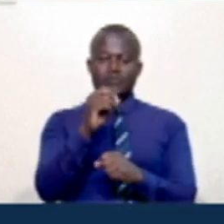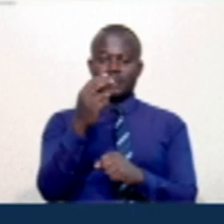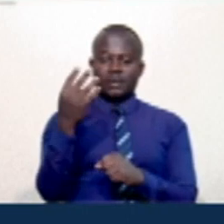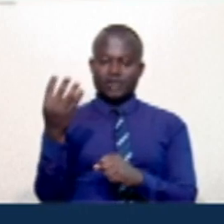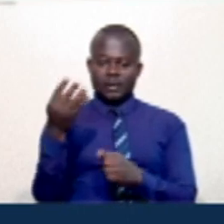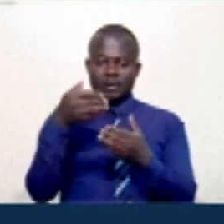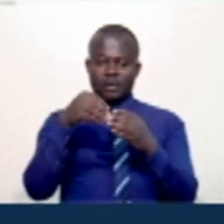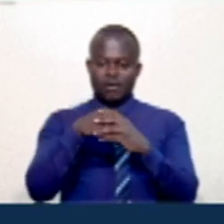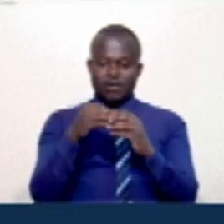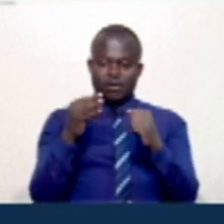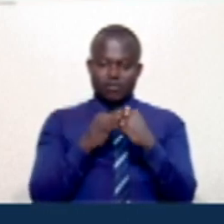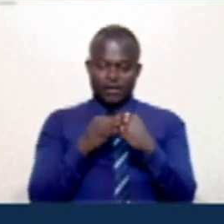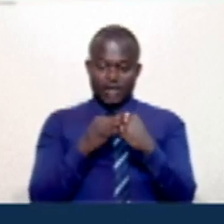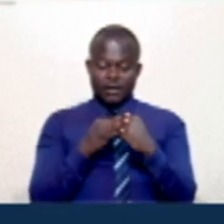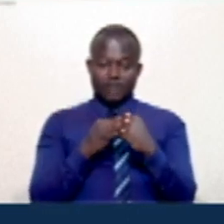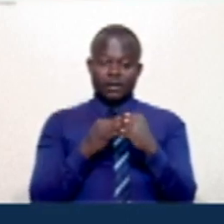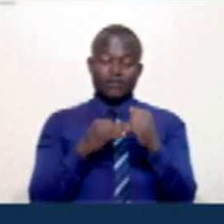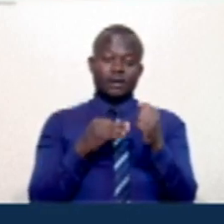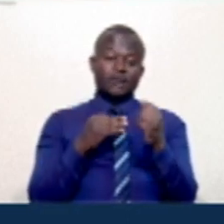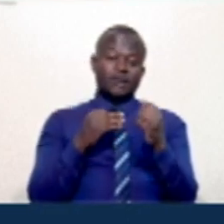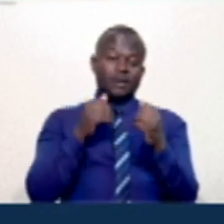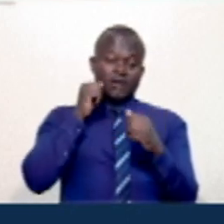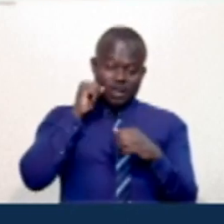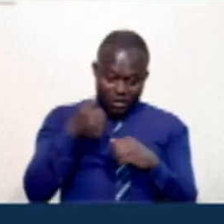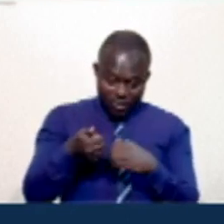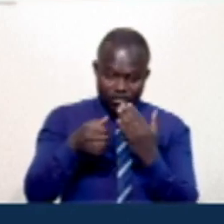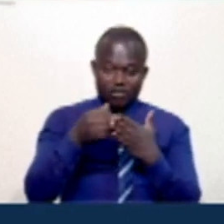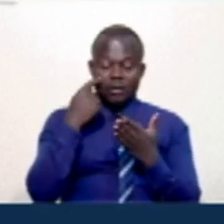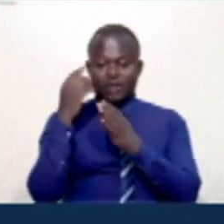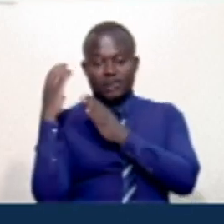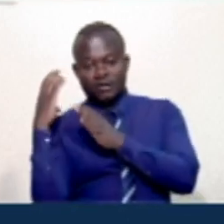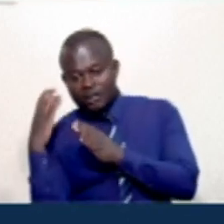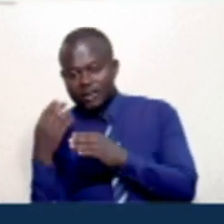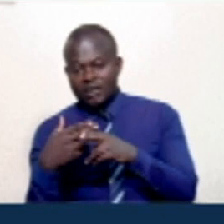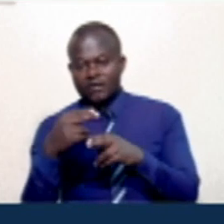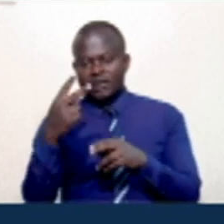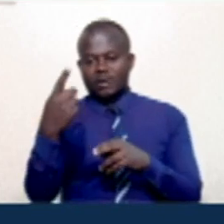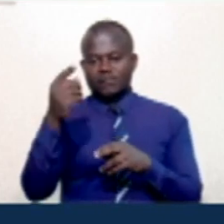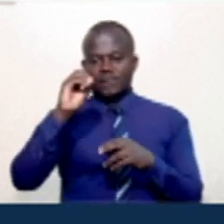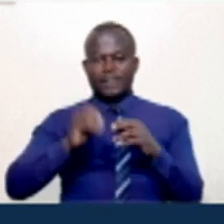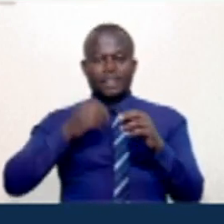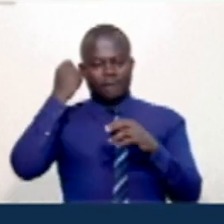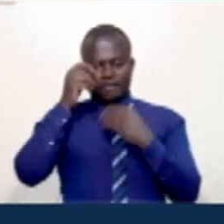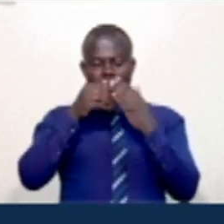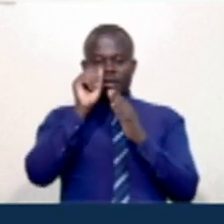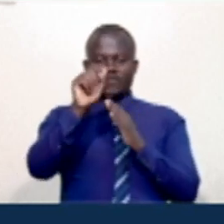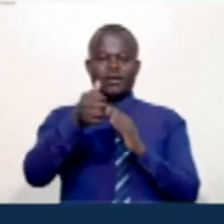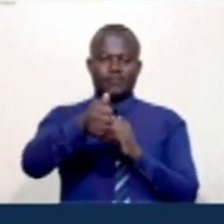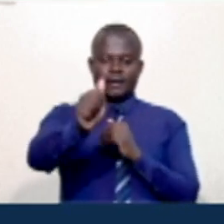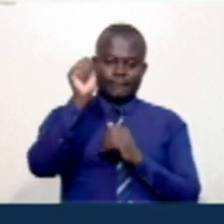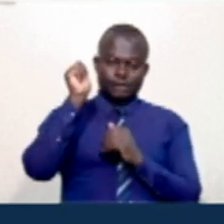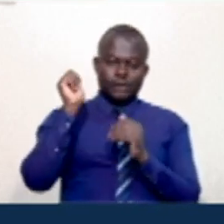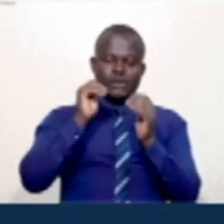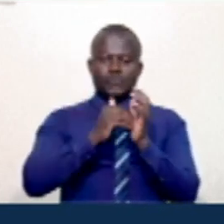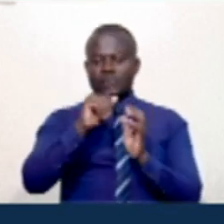8 ubundi igipimo wageraho ukagaragaza kuremerewe n'umwenda ni 21%. So turacyari kure yayo rero.